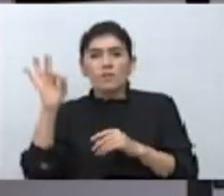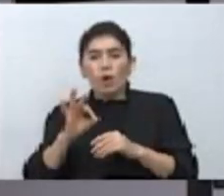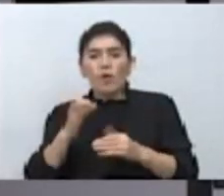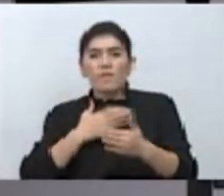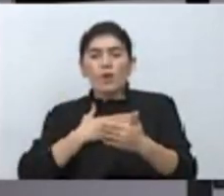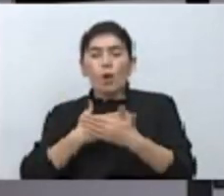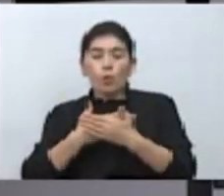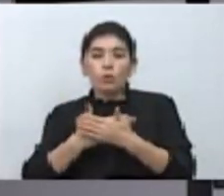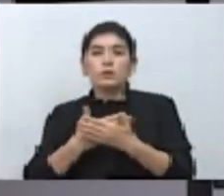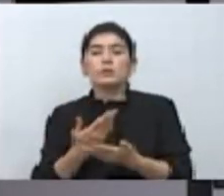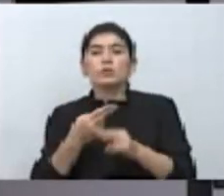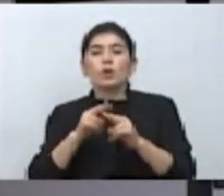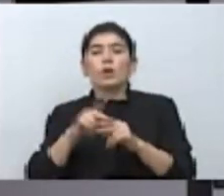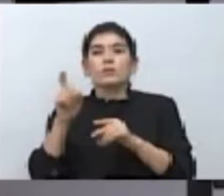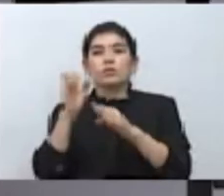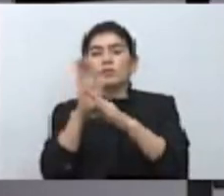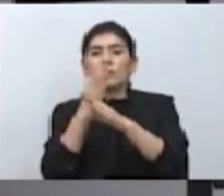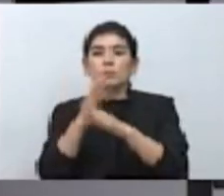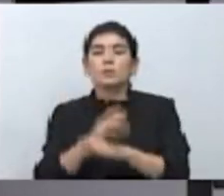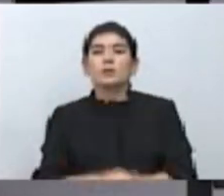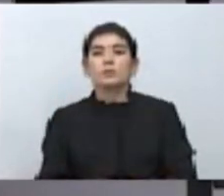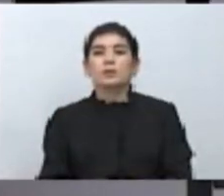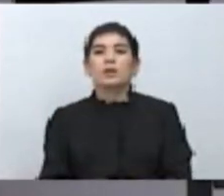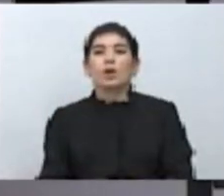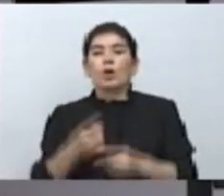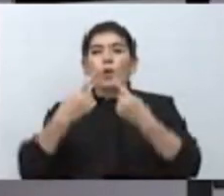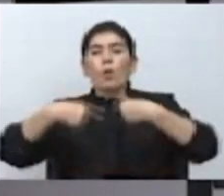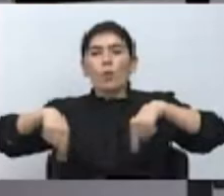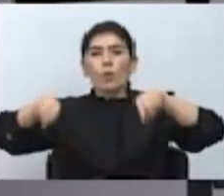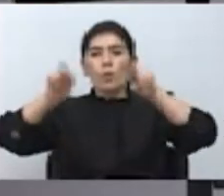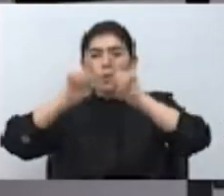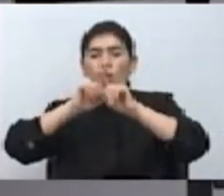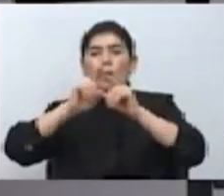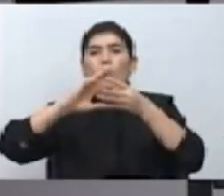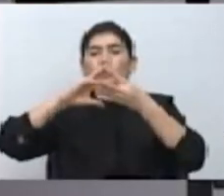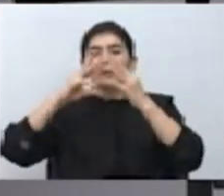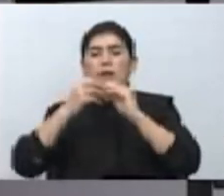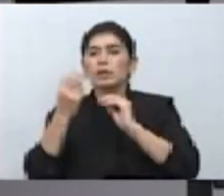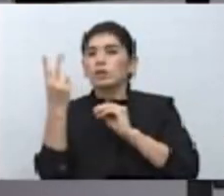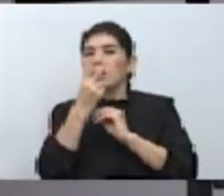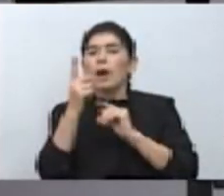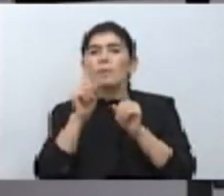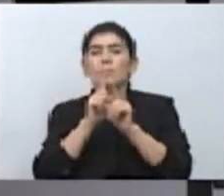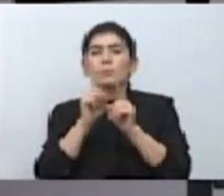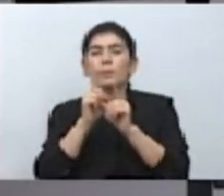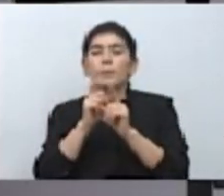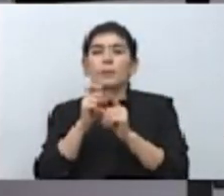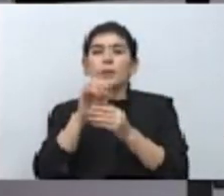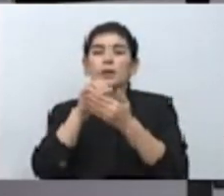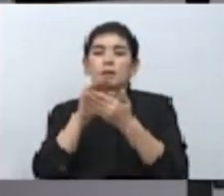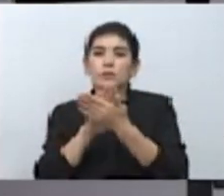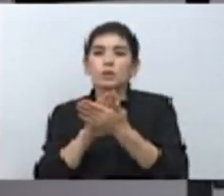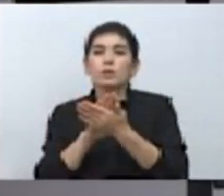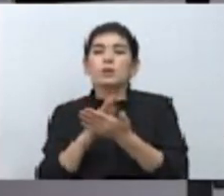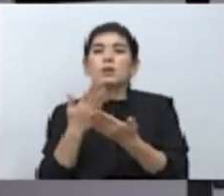faol harakat qiladi. Bu ularni farq jihatlari, umumiy jihatlariga esa ikkala uchun umumiy bo'lgan belgilar. Misol